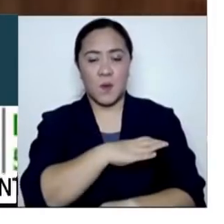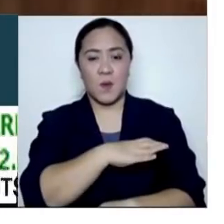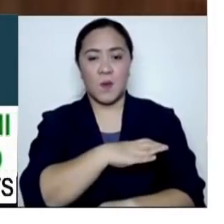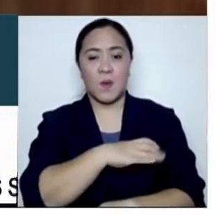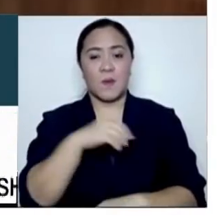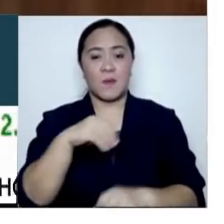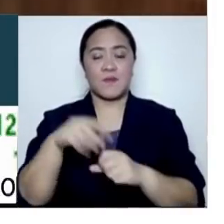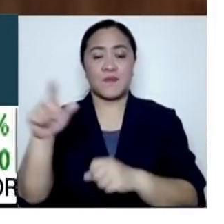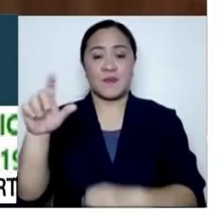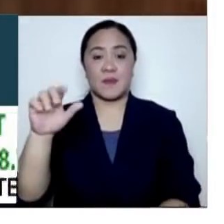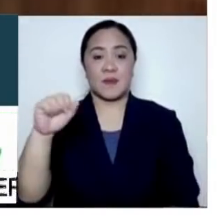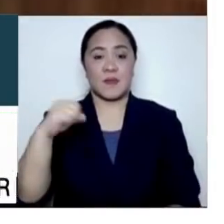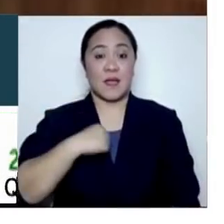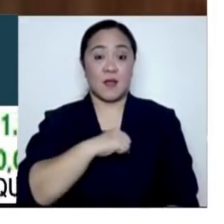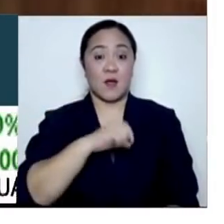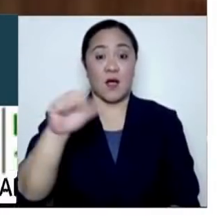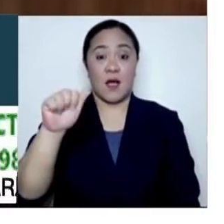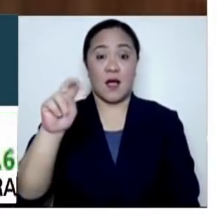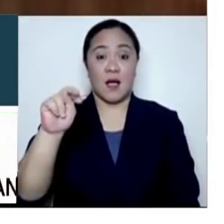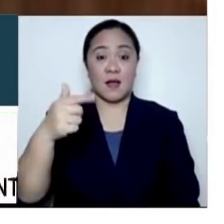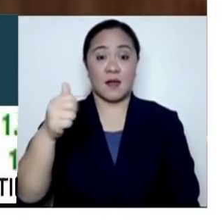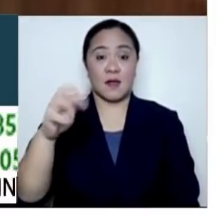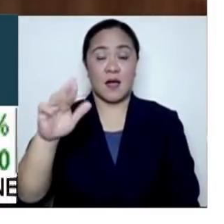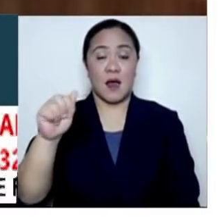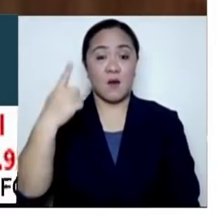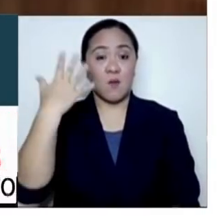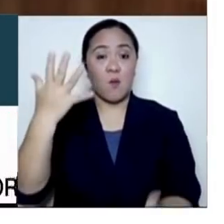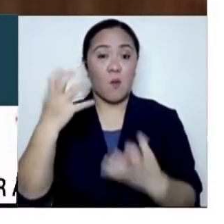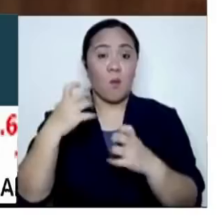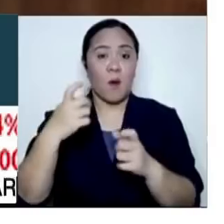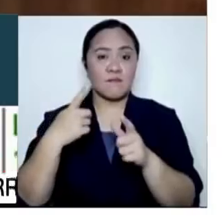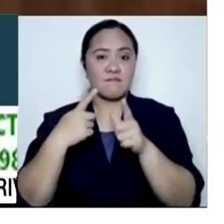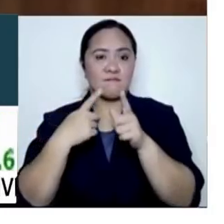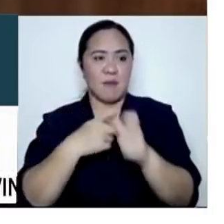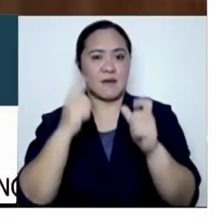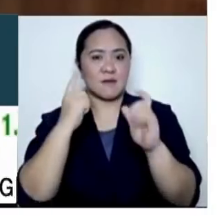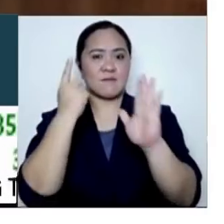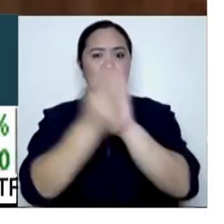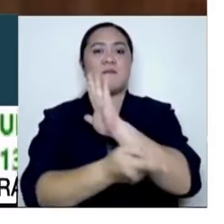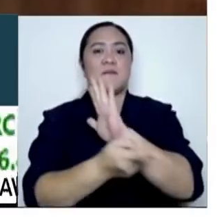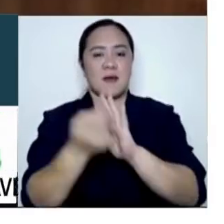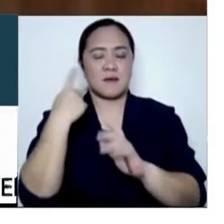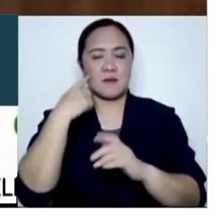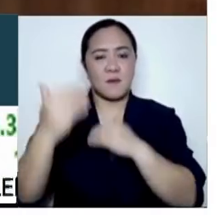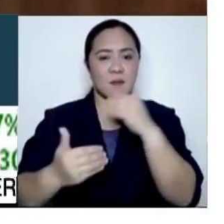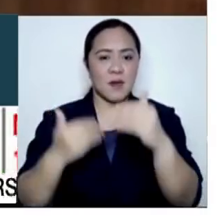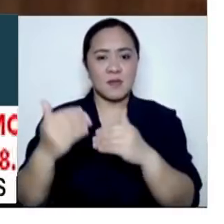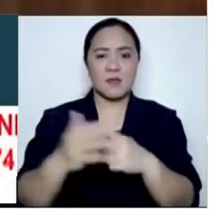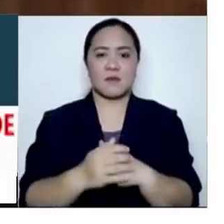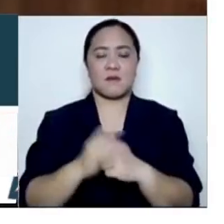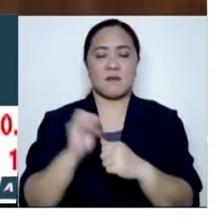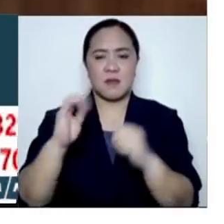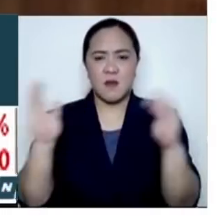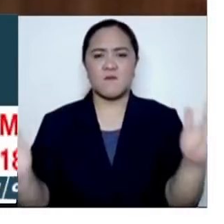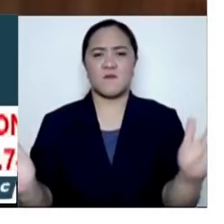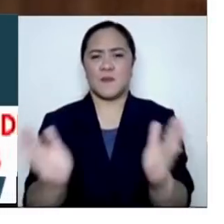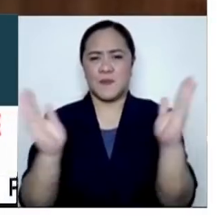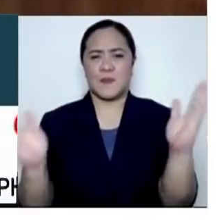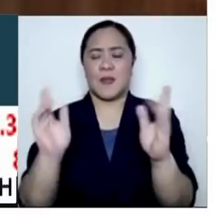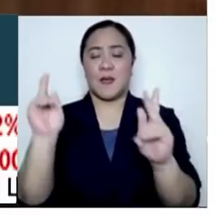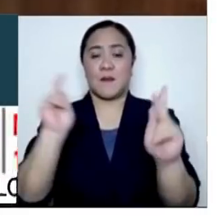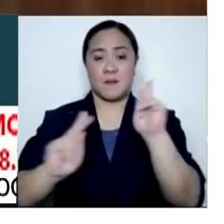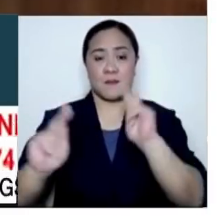Angara para bumilis. We are the ones really pushing for the welfare of the people. And when we do that, ang ginagawa